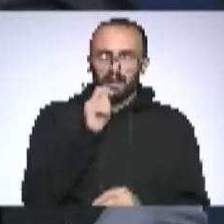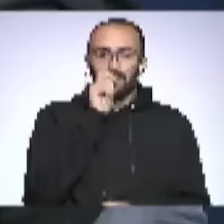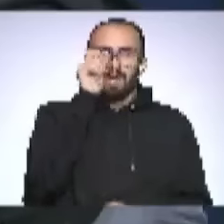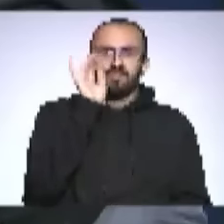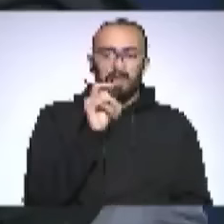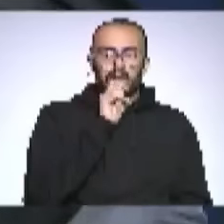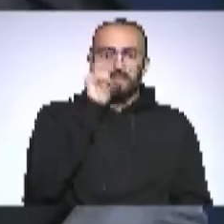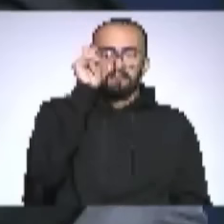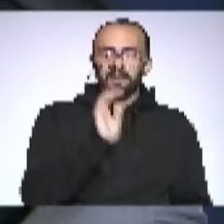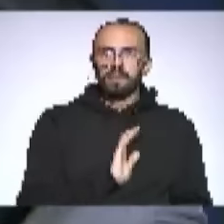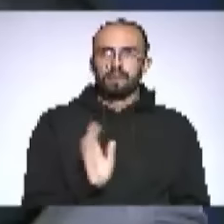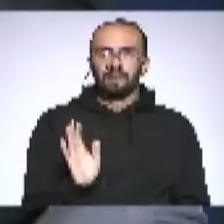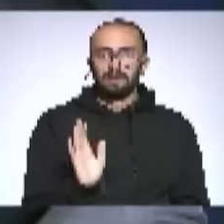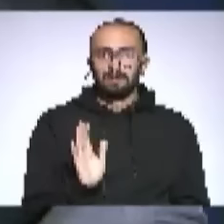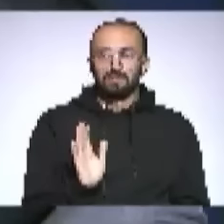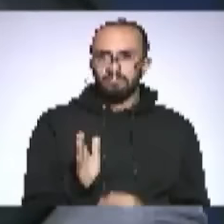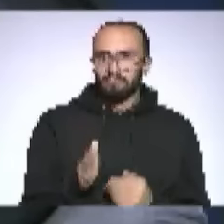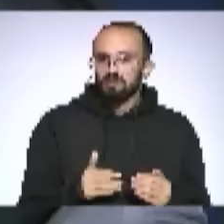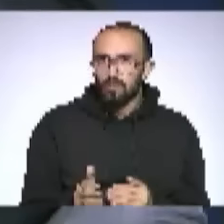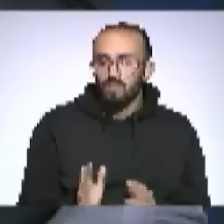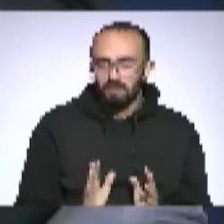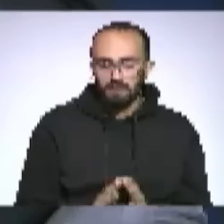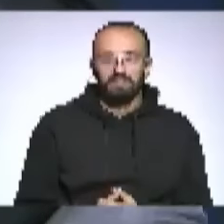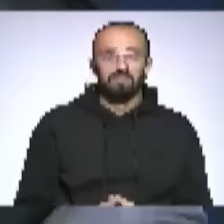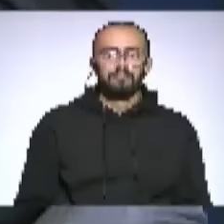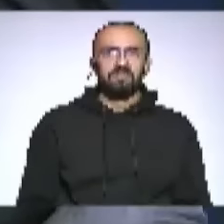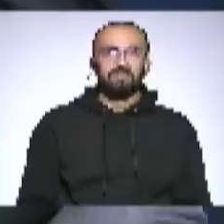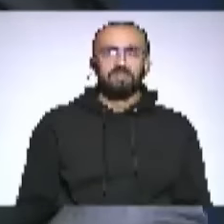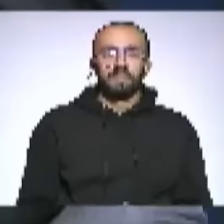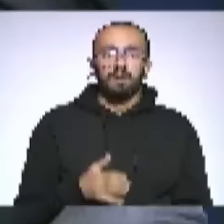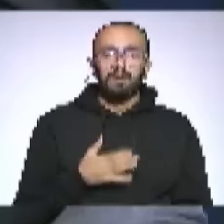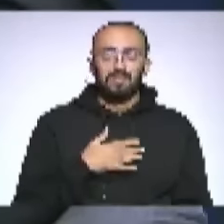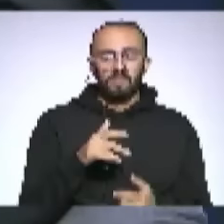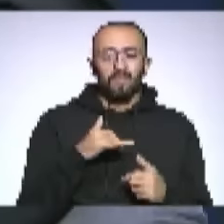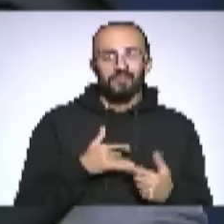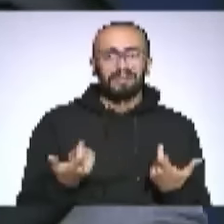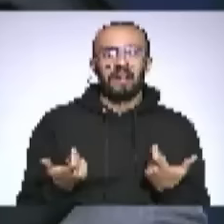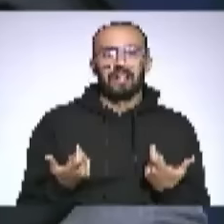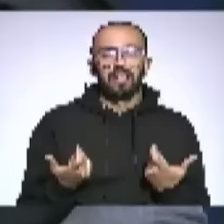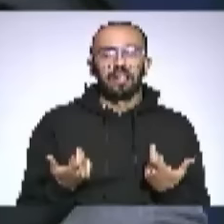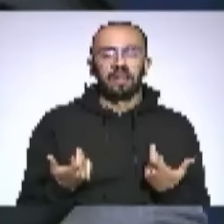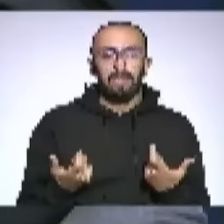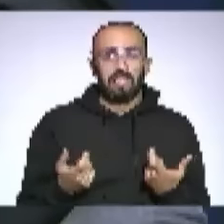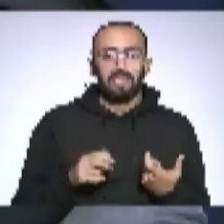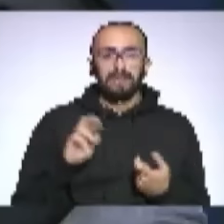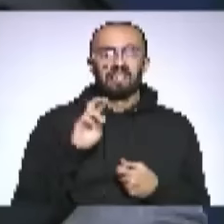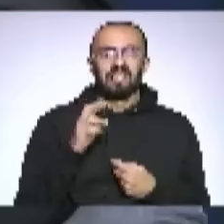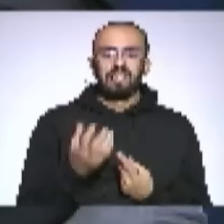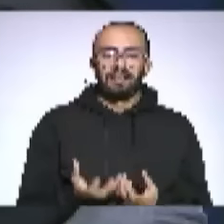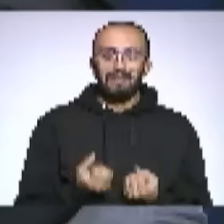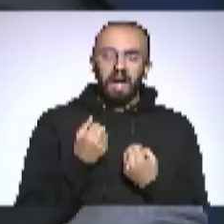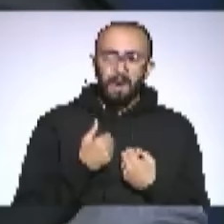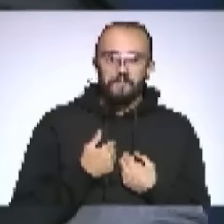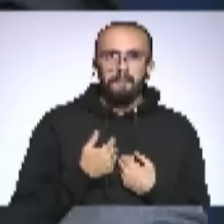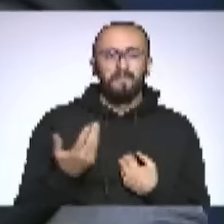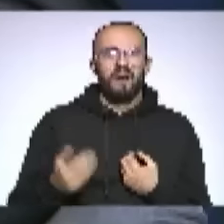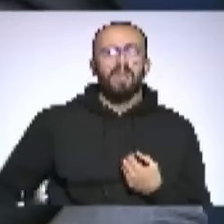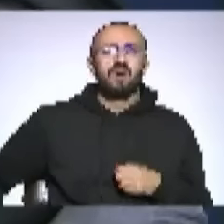داخل اطار الكنيسه وليس خارج اطار الكنيسه فحبيبي ما تنتظر ان الكنيسه تدعمك باي